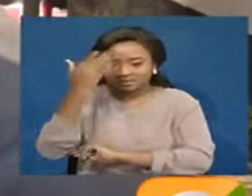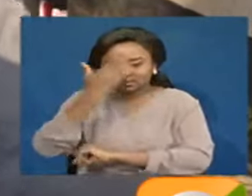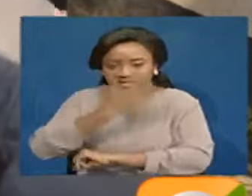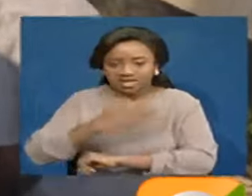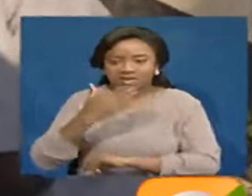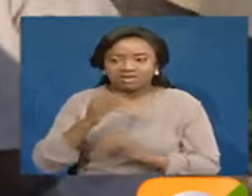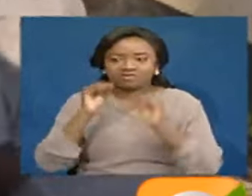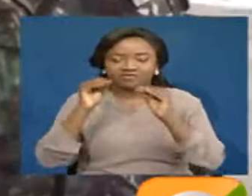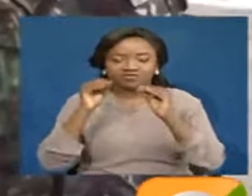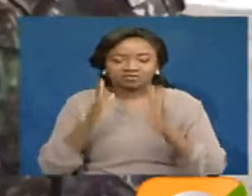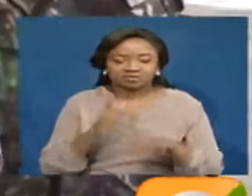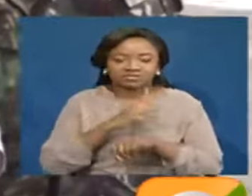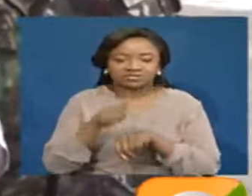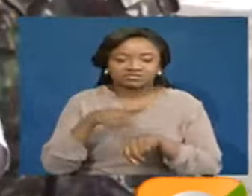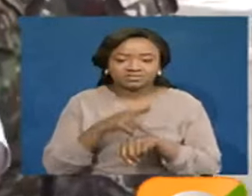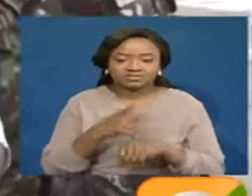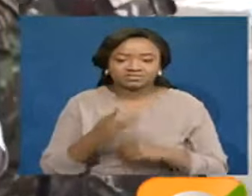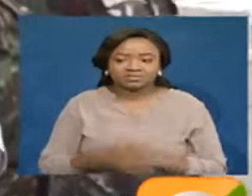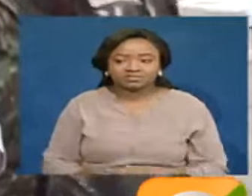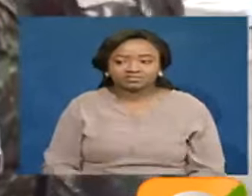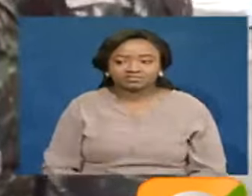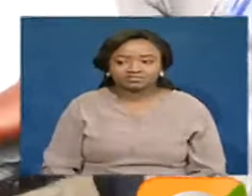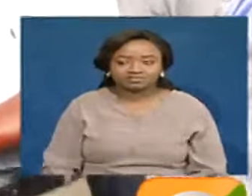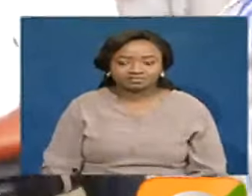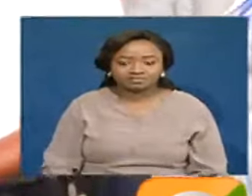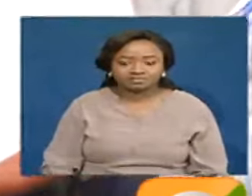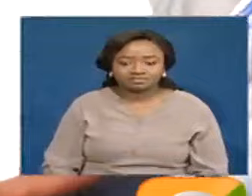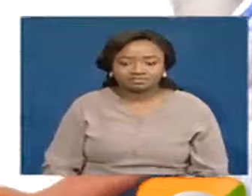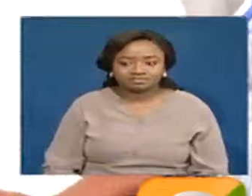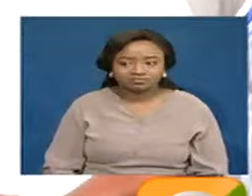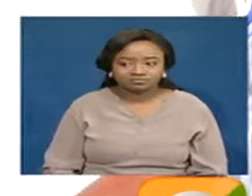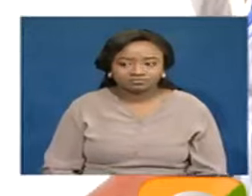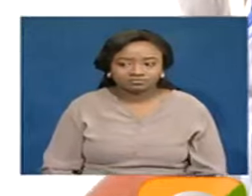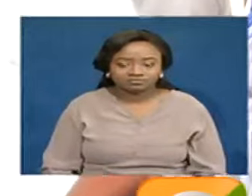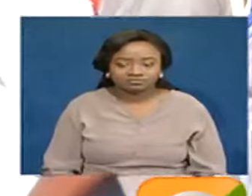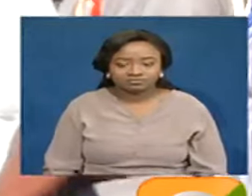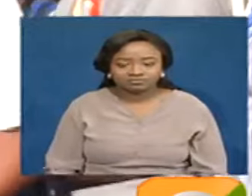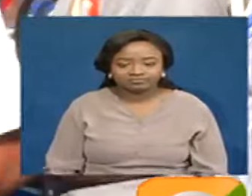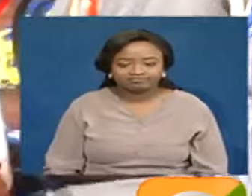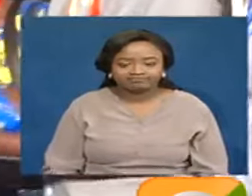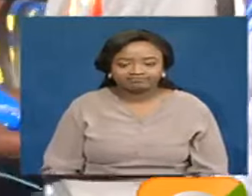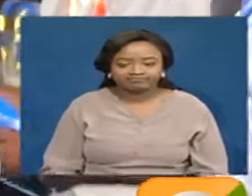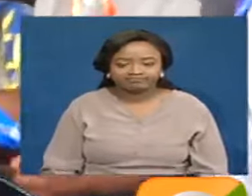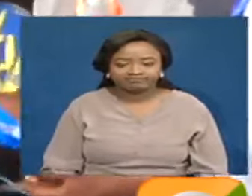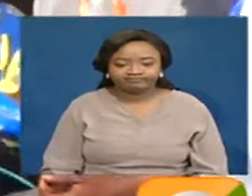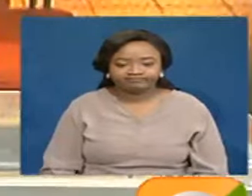kongamano la walimu wakuu. Francis Mtalaki, Ringa Citizen, Mombasa.